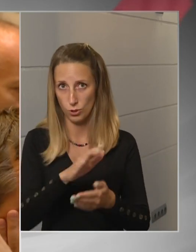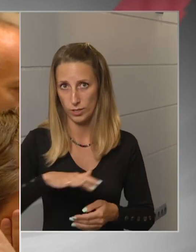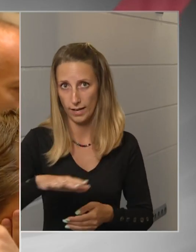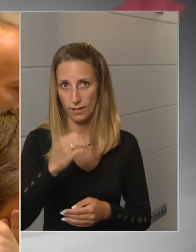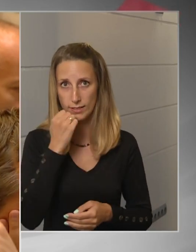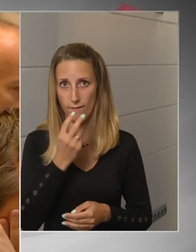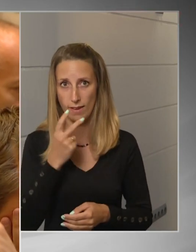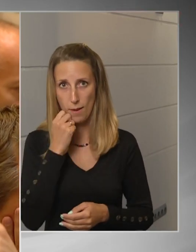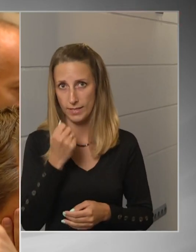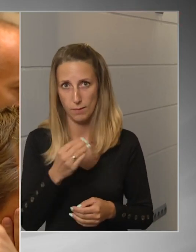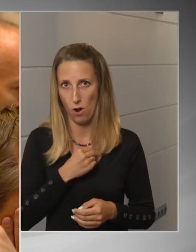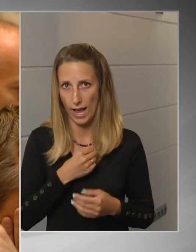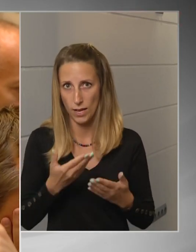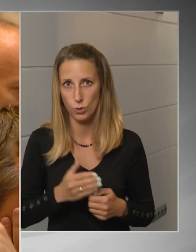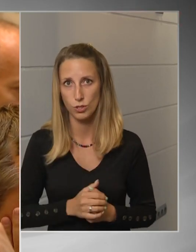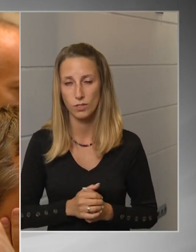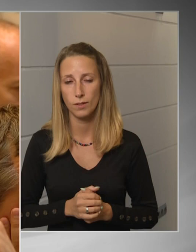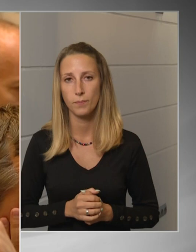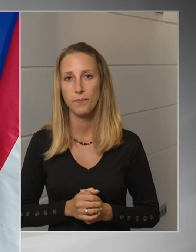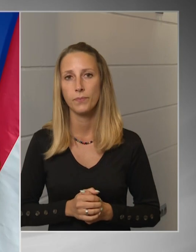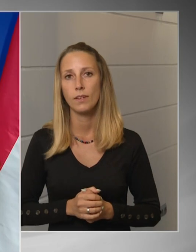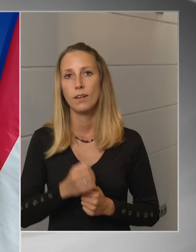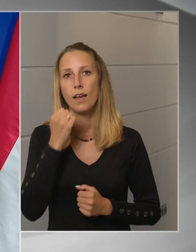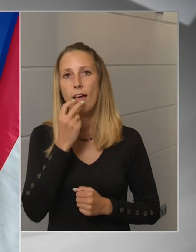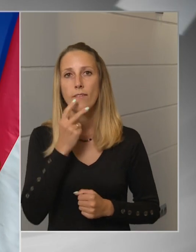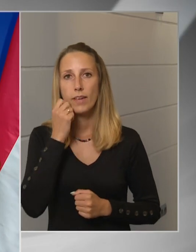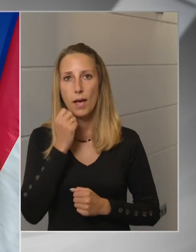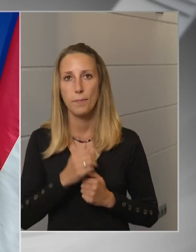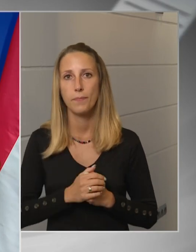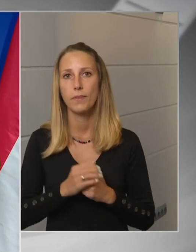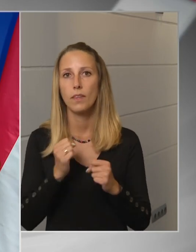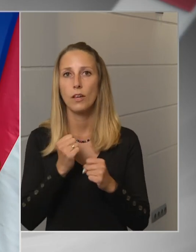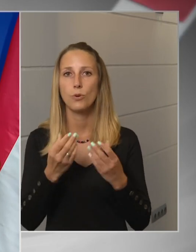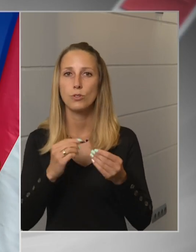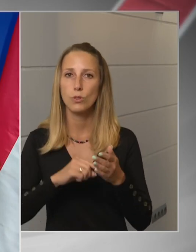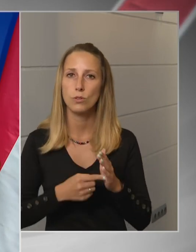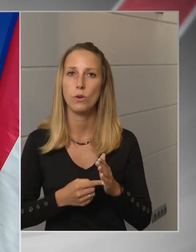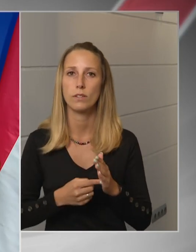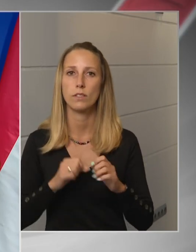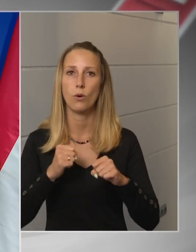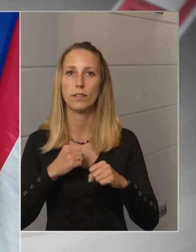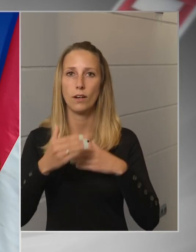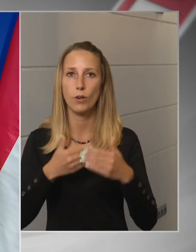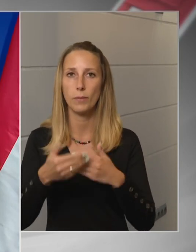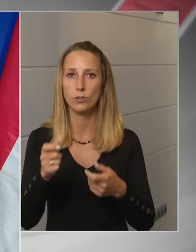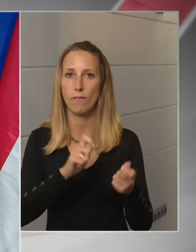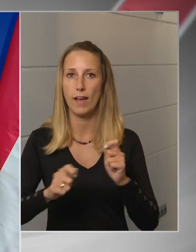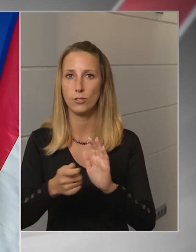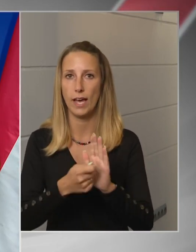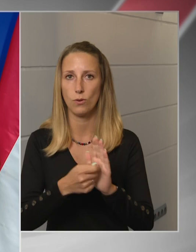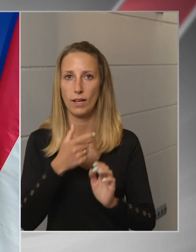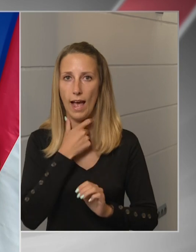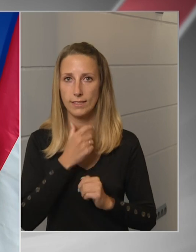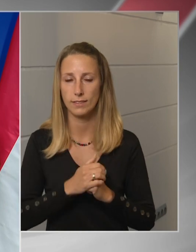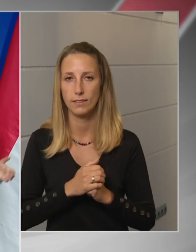MVM nem tartják ezt a gárosnak? Ugye az MVM nagyon sokszor és gyakorlatilag folyamatosan vásárol gázt,